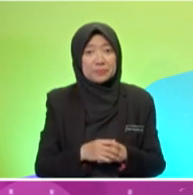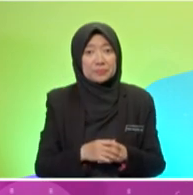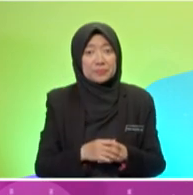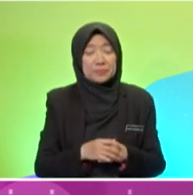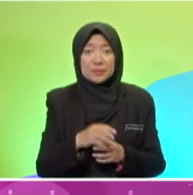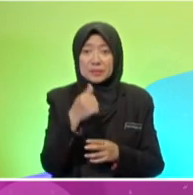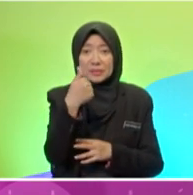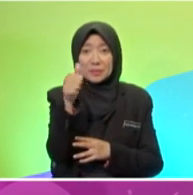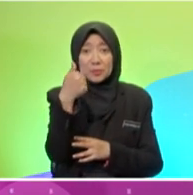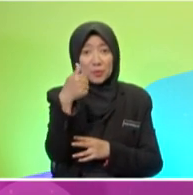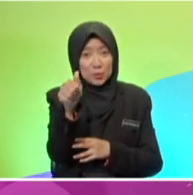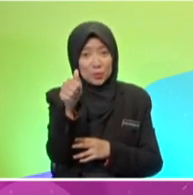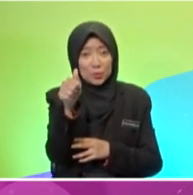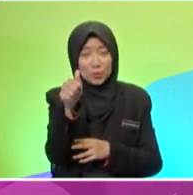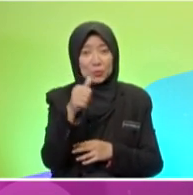10.